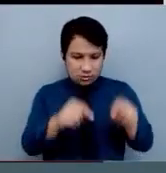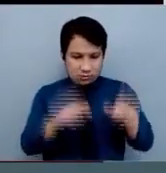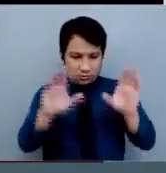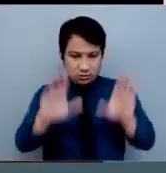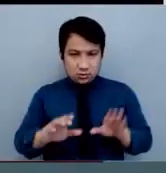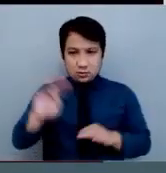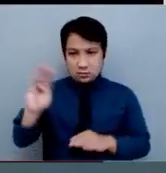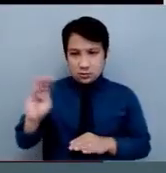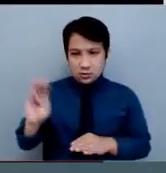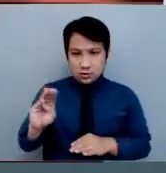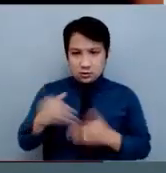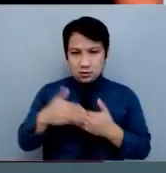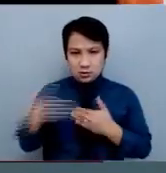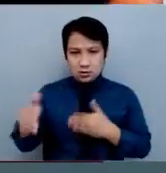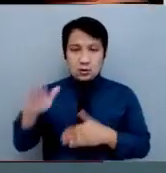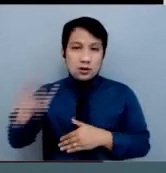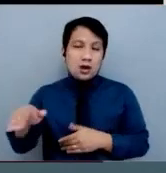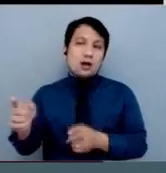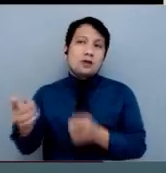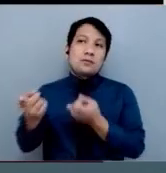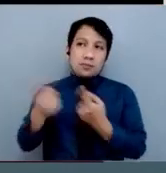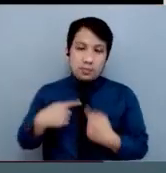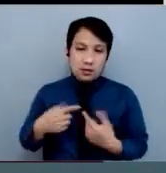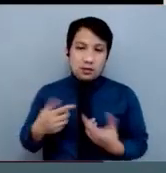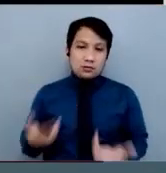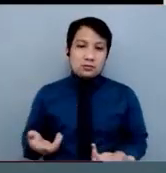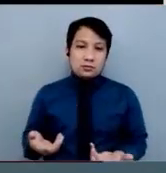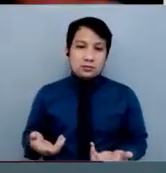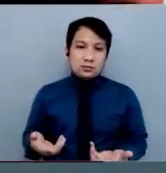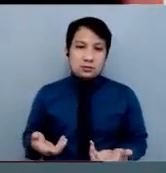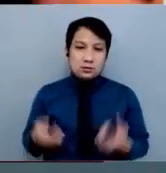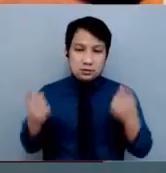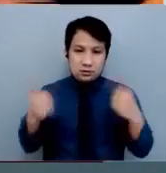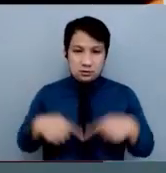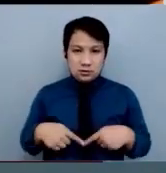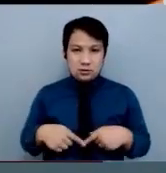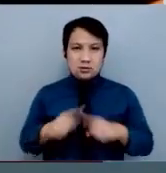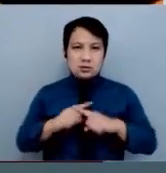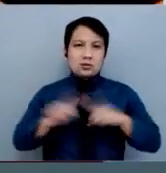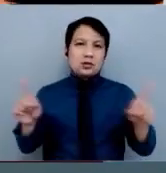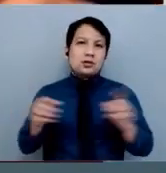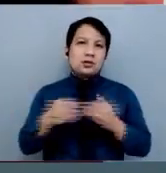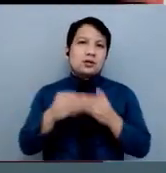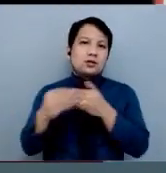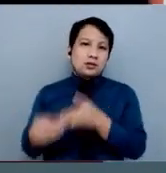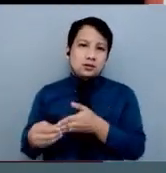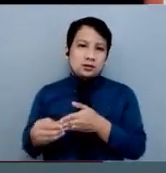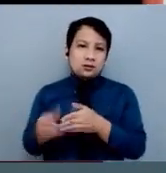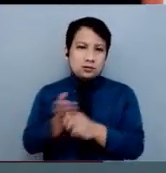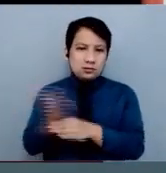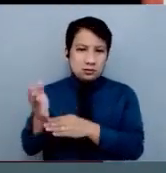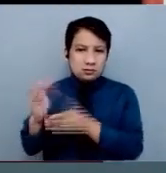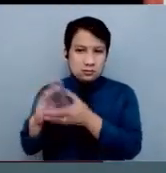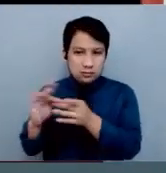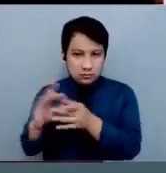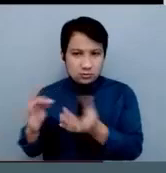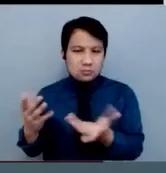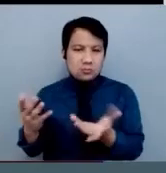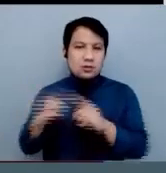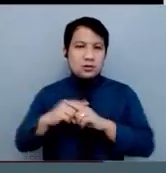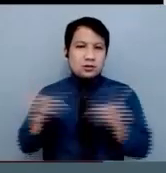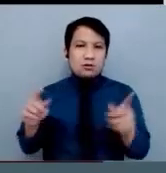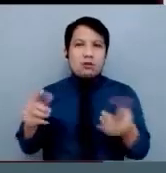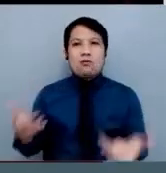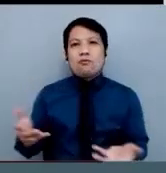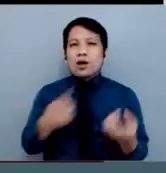ng umaga hanggang Lunes ng hapon, sinabi niya sa akin na eto yung nangyari, iba sana yung lead. Iba sana yung storya namin. Yes, sir. Pero wala